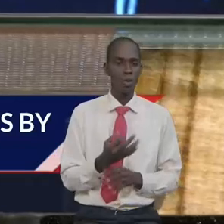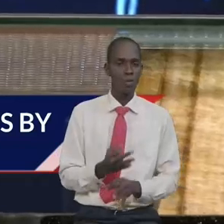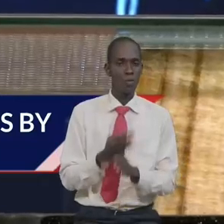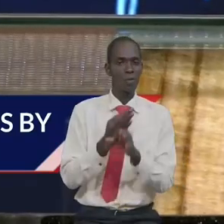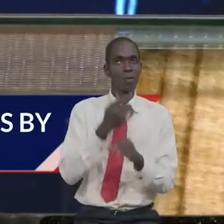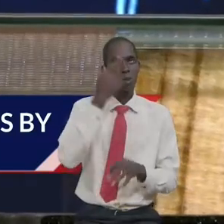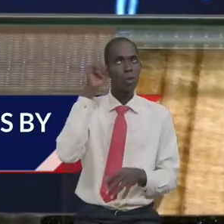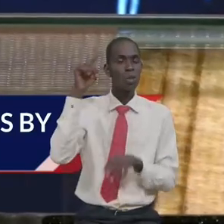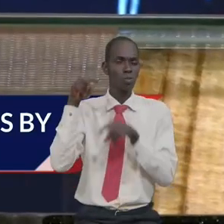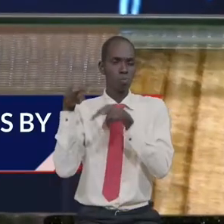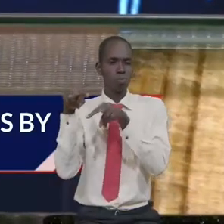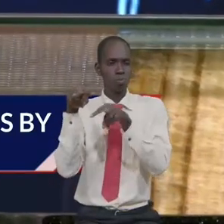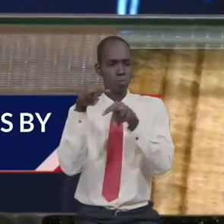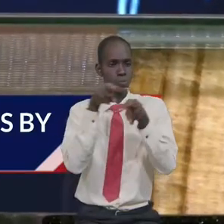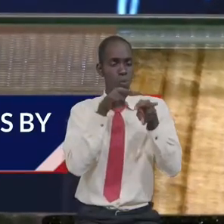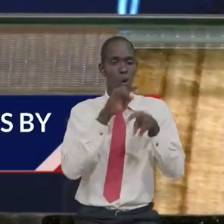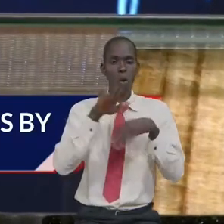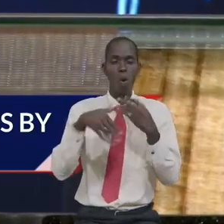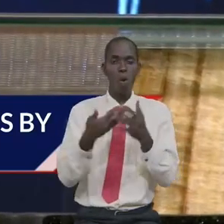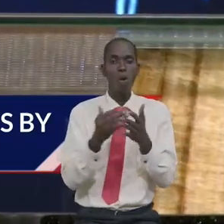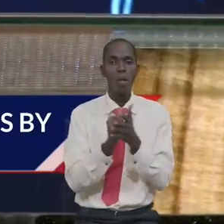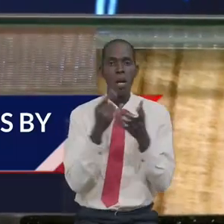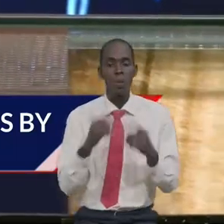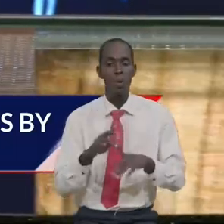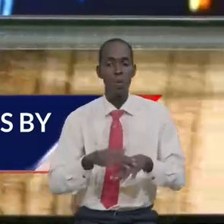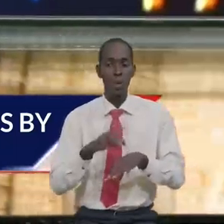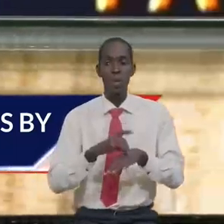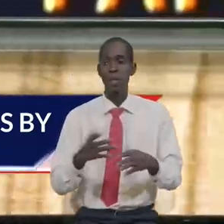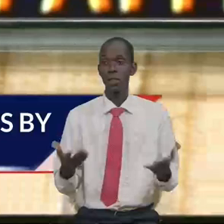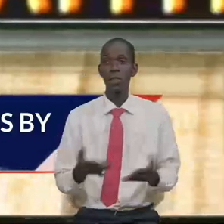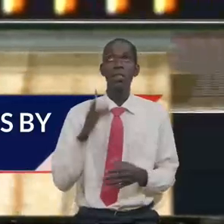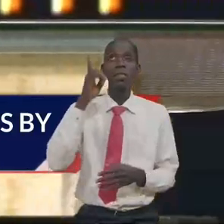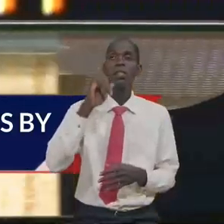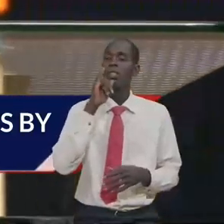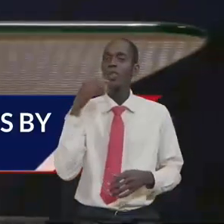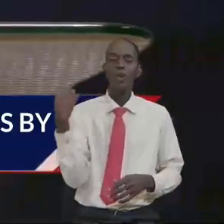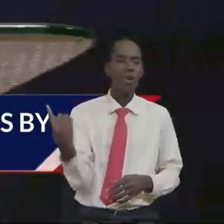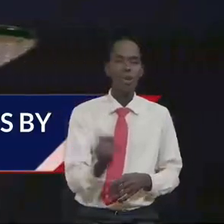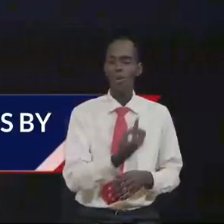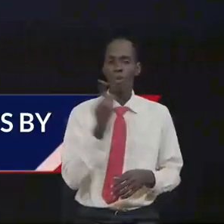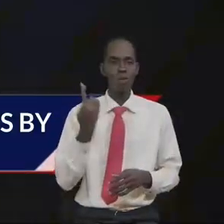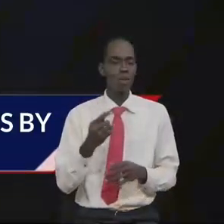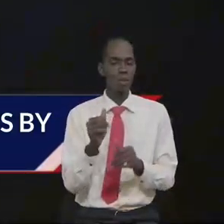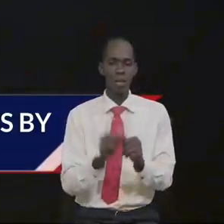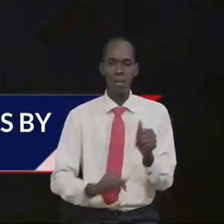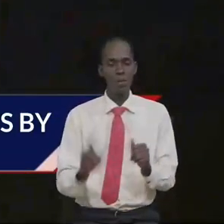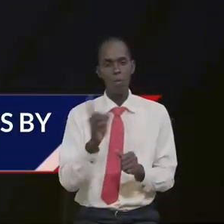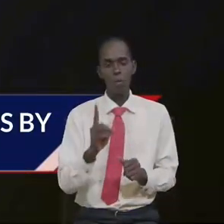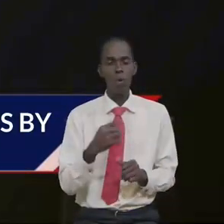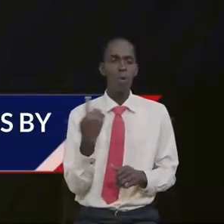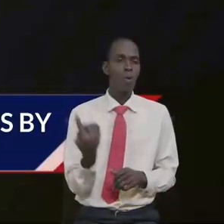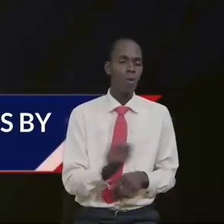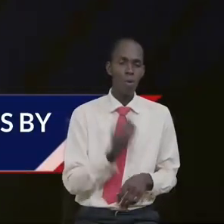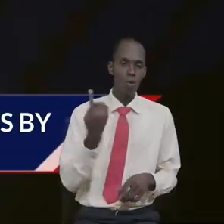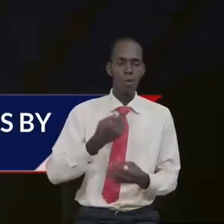ce qui se passe sur terre. Alors, il est omniprésent, omniscient. Et il est omnipotent,